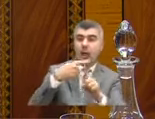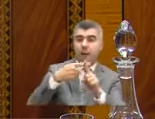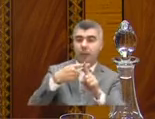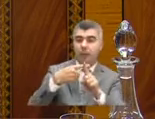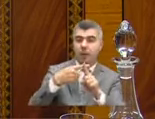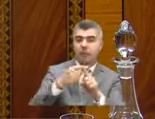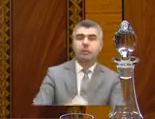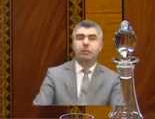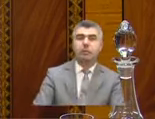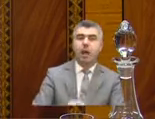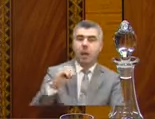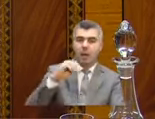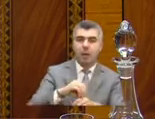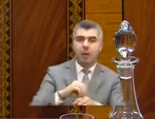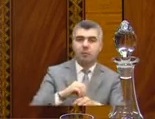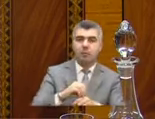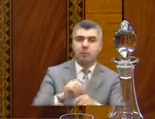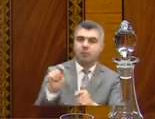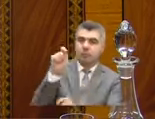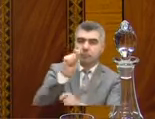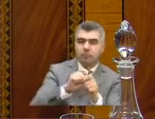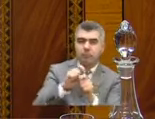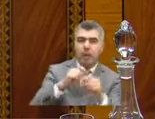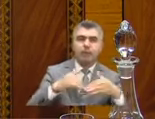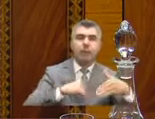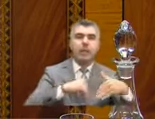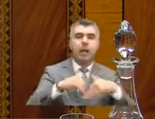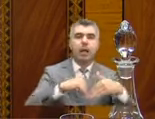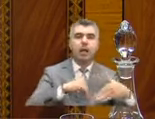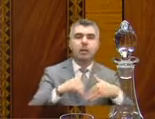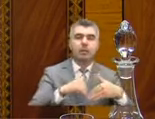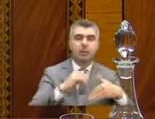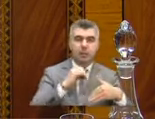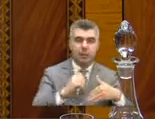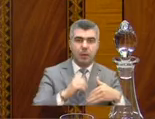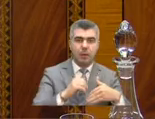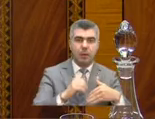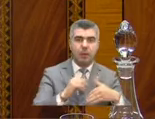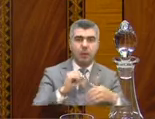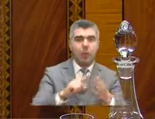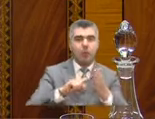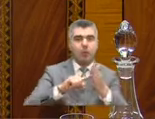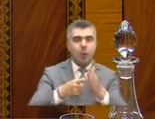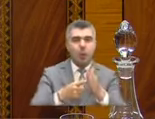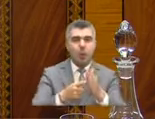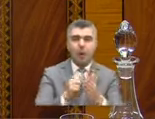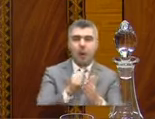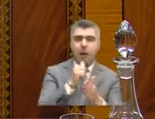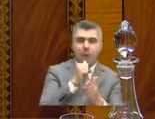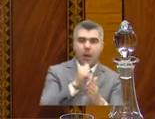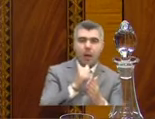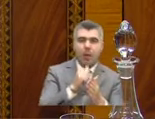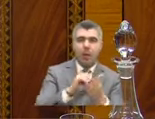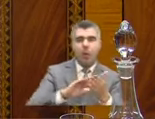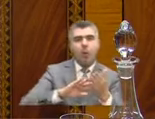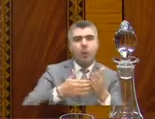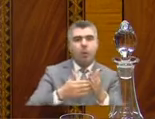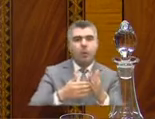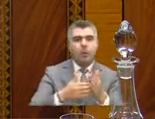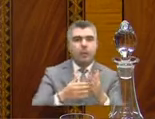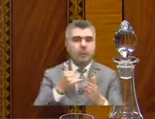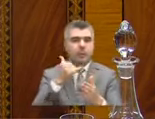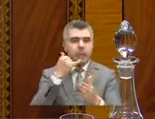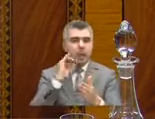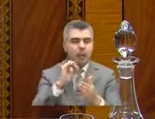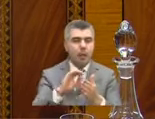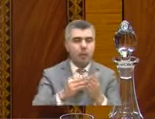إلى إعادة تأهيل البنية التحتية الطرقية وشبكات الاتصال والكهرباء والماء الصالح للشرب والتطهير،